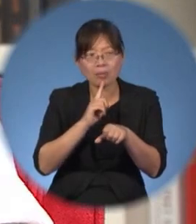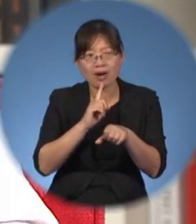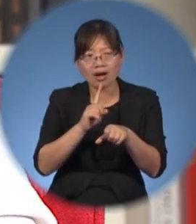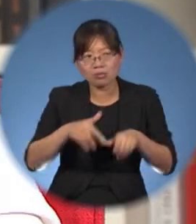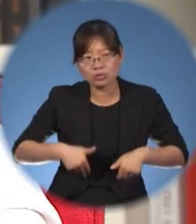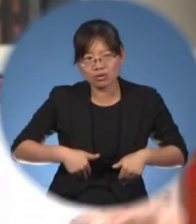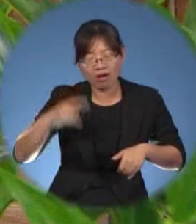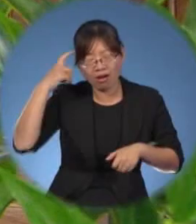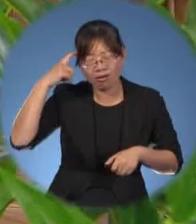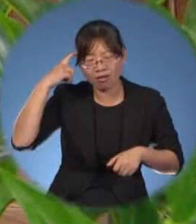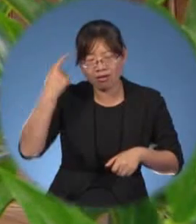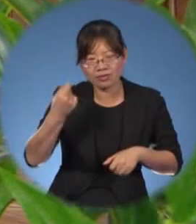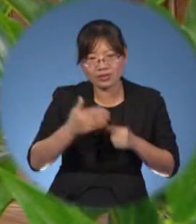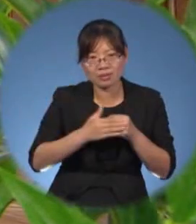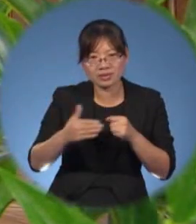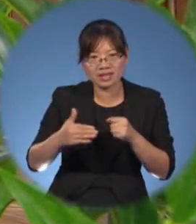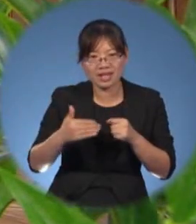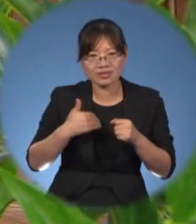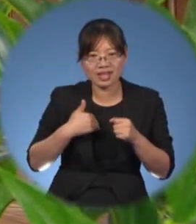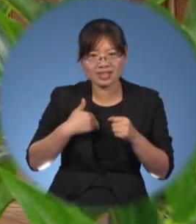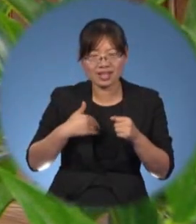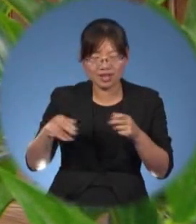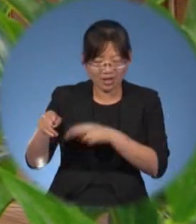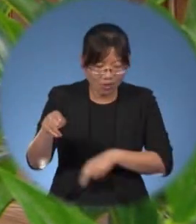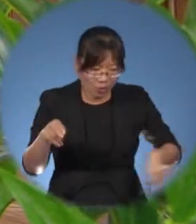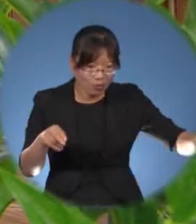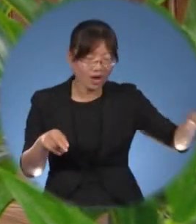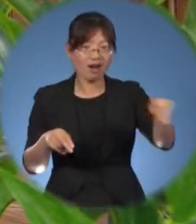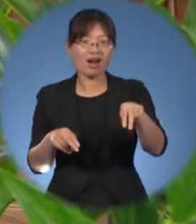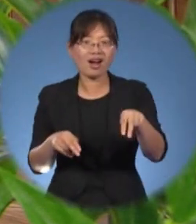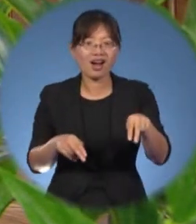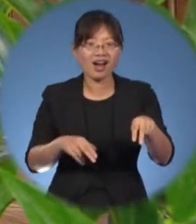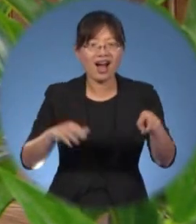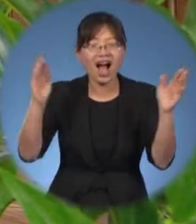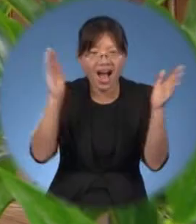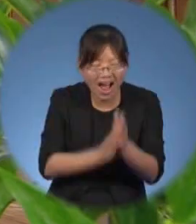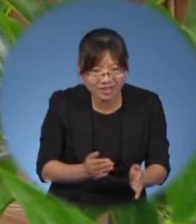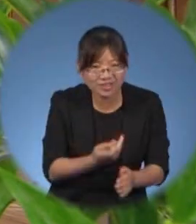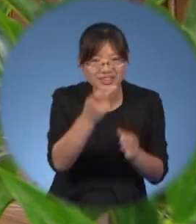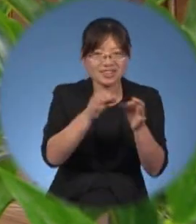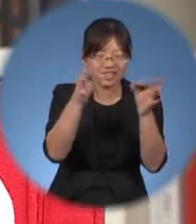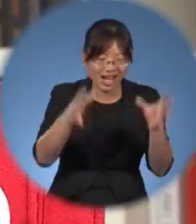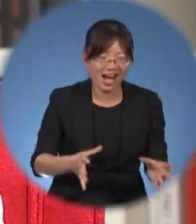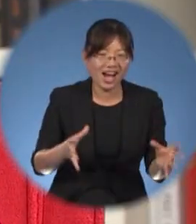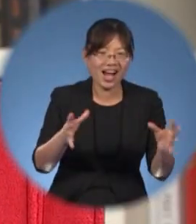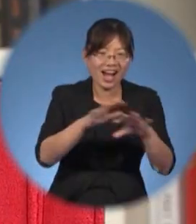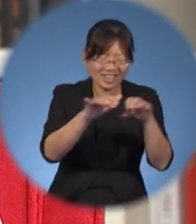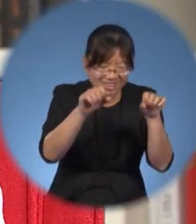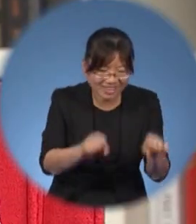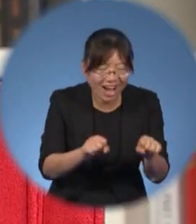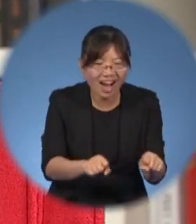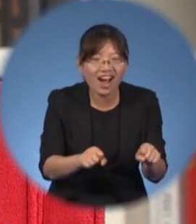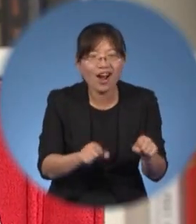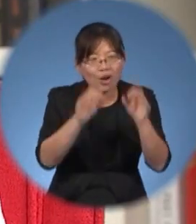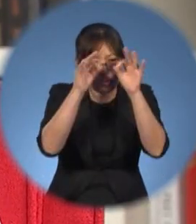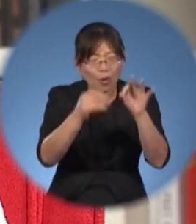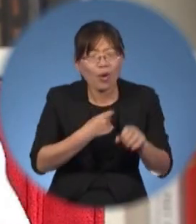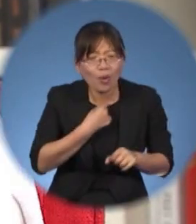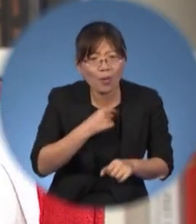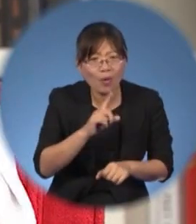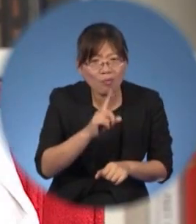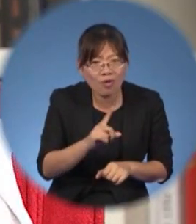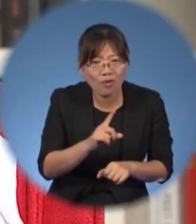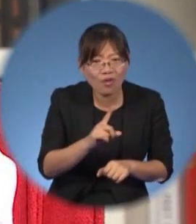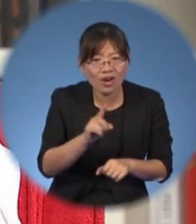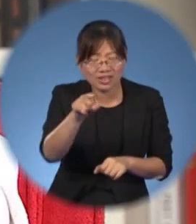내가 여기서 오는 때 내가 일로 썩 나고. 아유 형님 그동안 안녕하셨습니까? 아유 얼마나 보고 싶은지 몰라. 그러니까